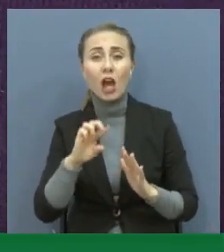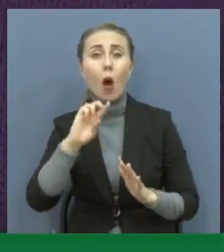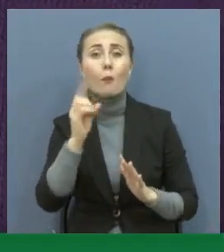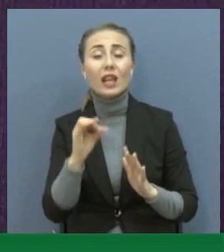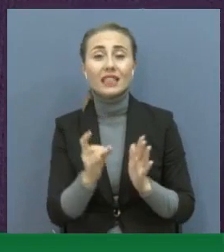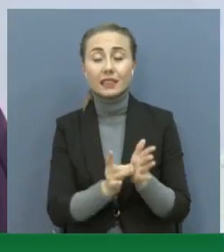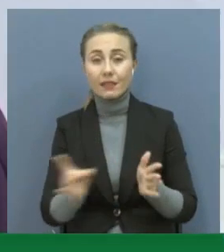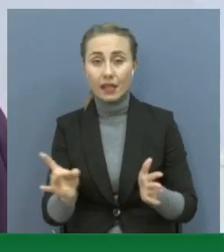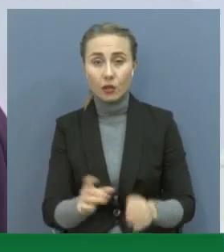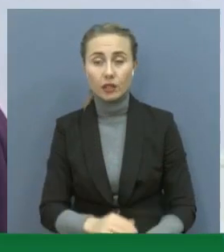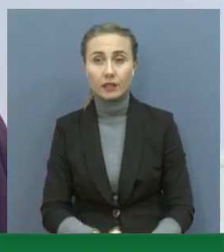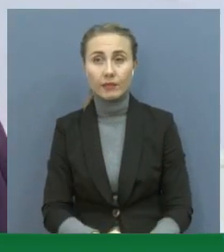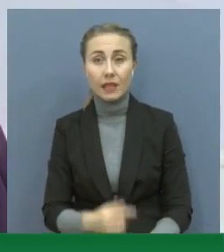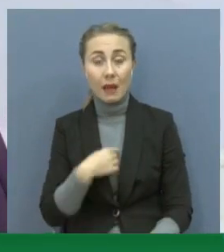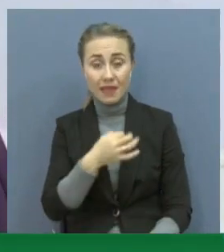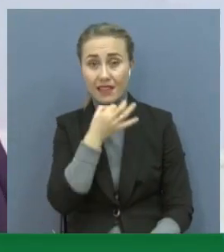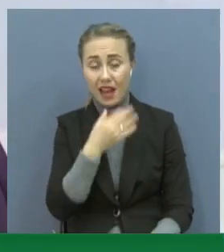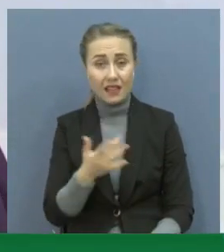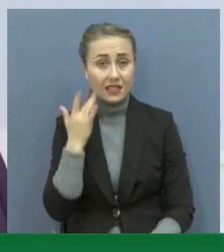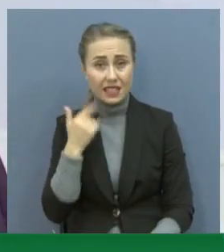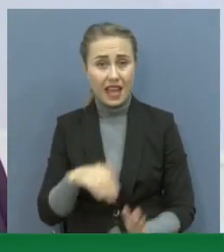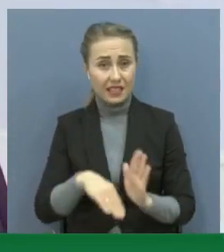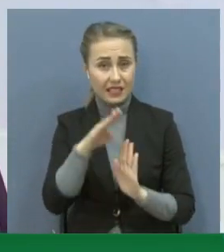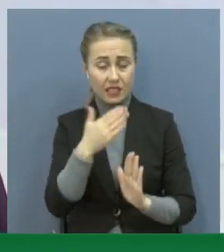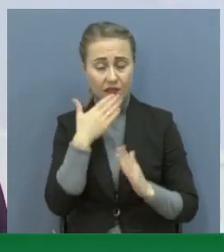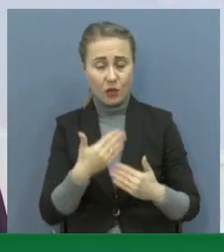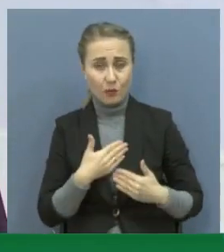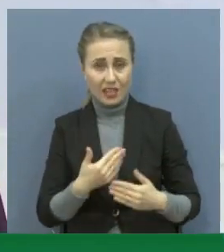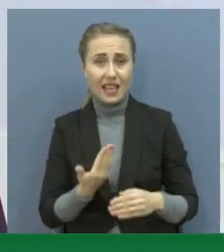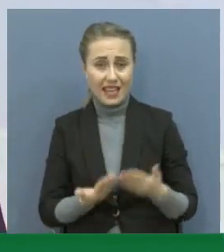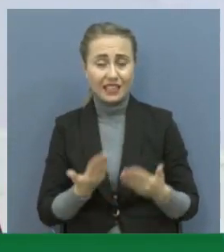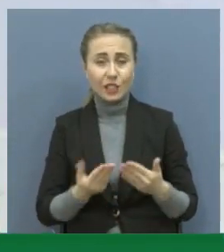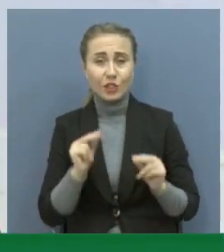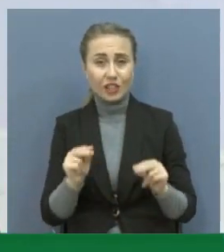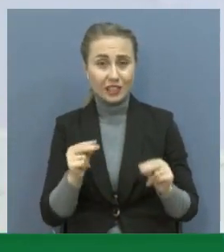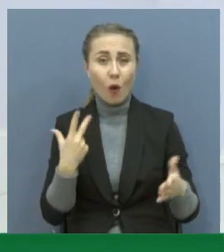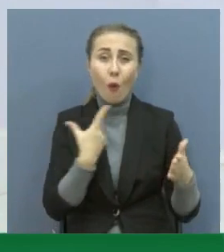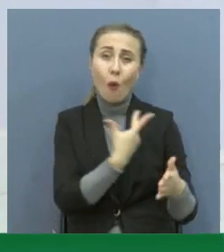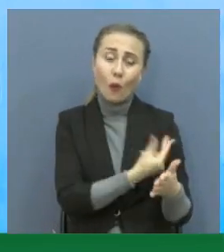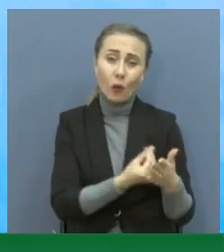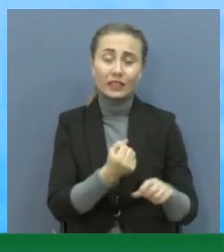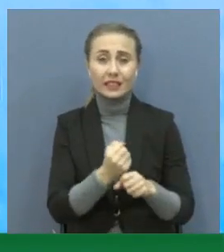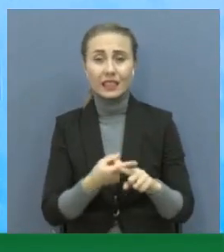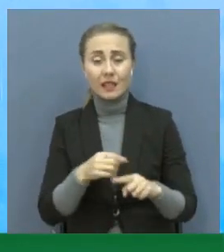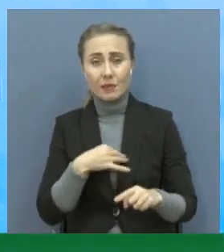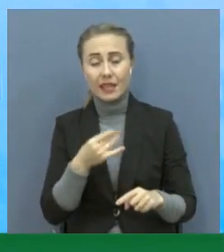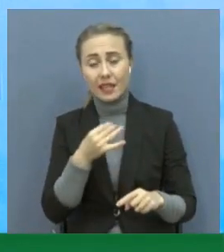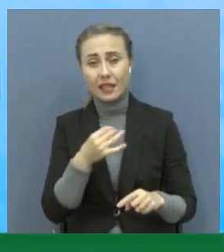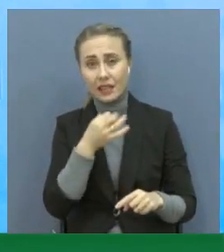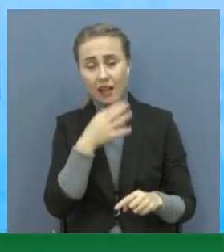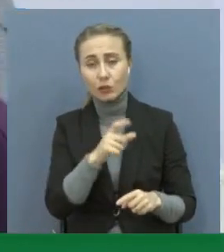Буландынского района. Мне нравилось всегда, я с детства любила, если честно, делать уколы. Мне нравилось людям помогать. Хотела